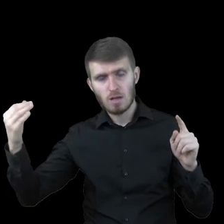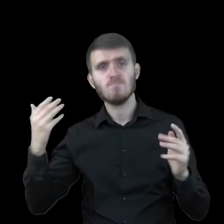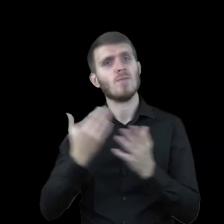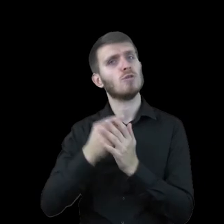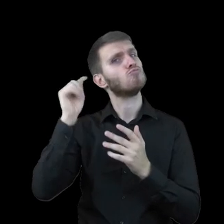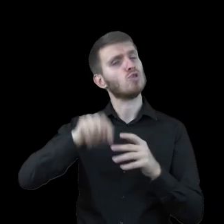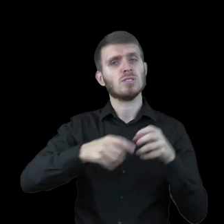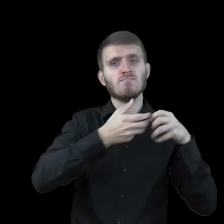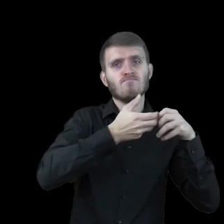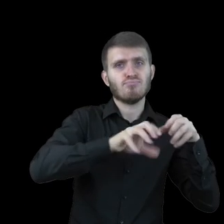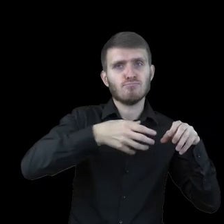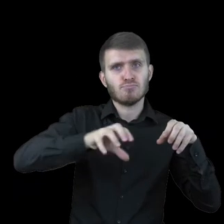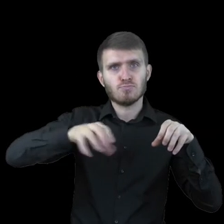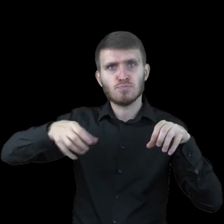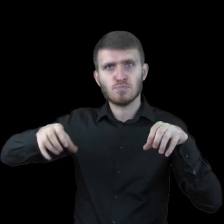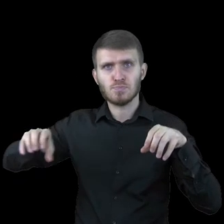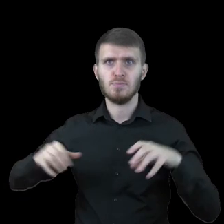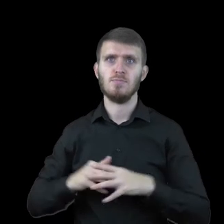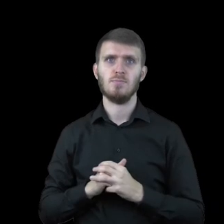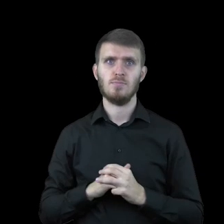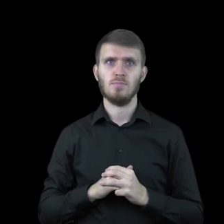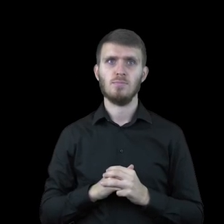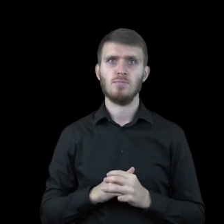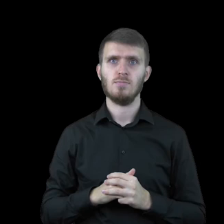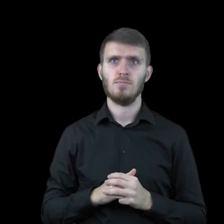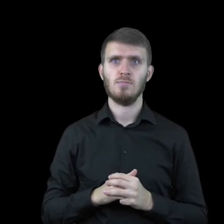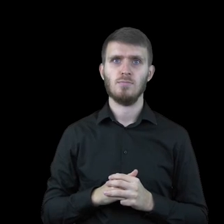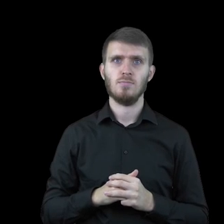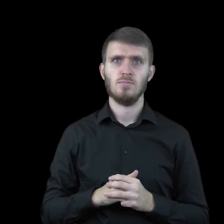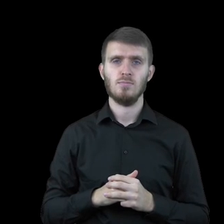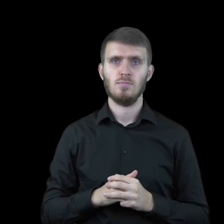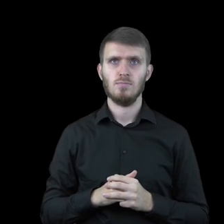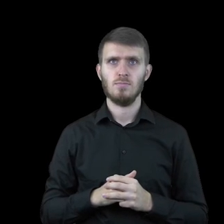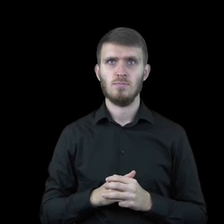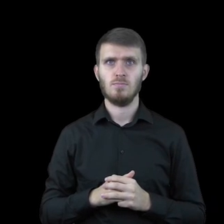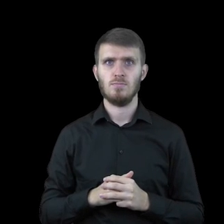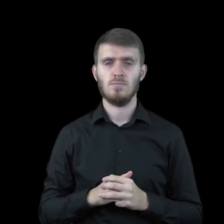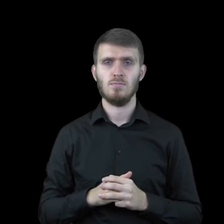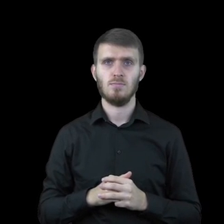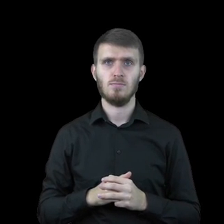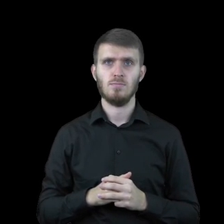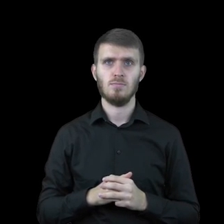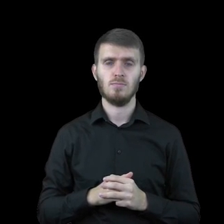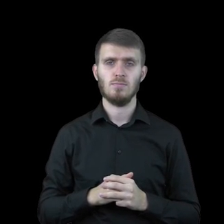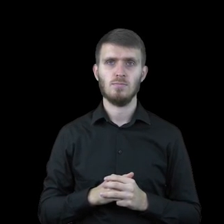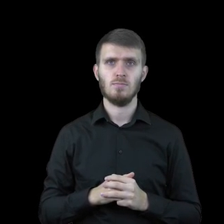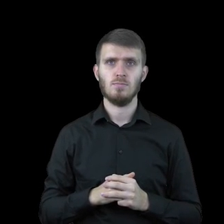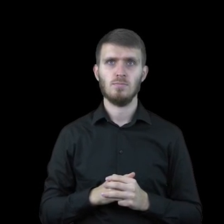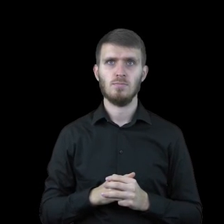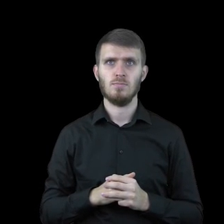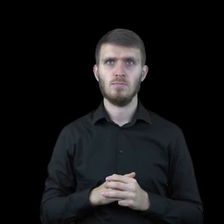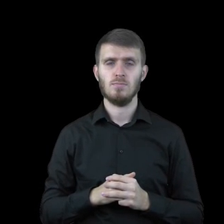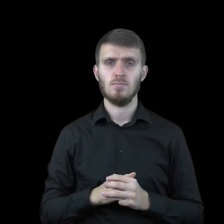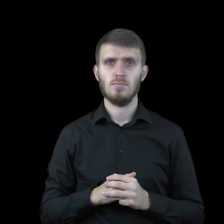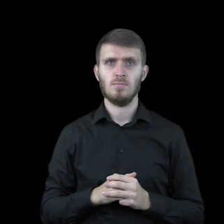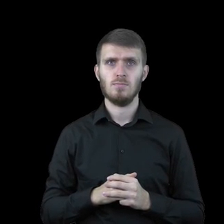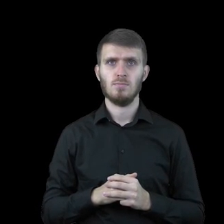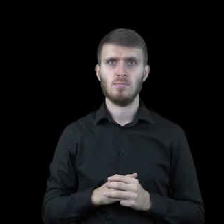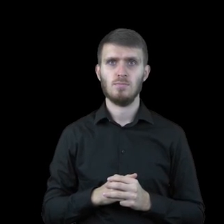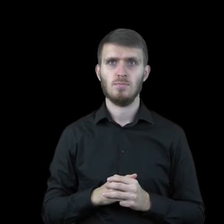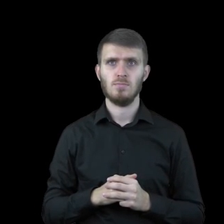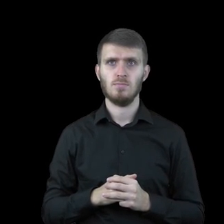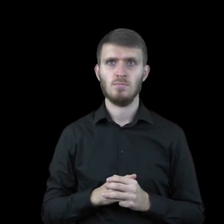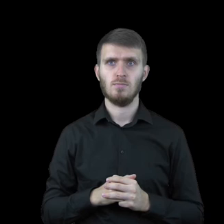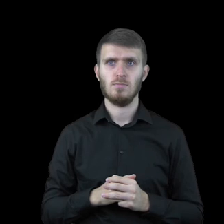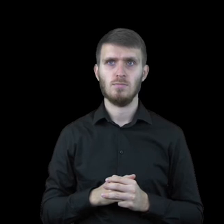spróbujemy to sobie rozłożyć na czynniki. I przewinę sobie tutaj troszeczkę tablicę, żebyśmy mogli to sobie